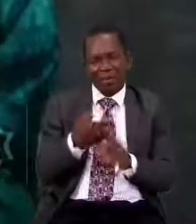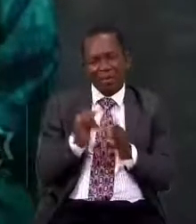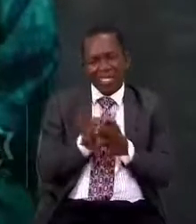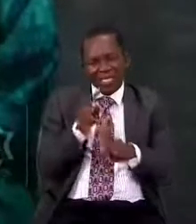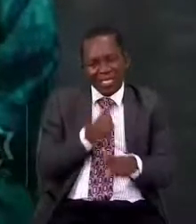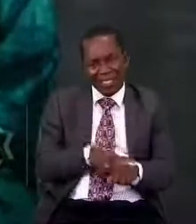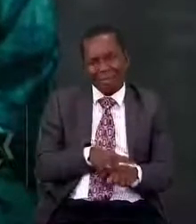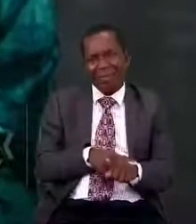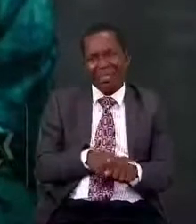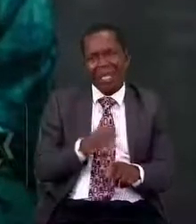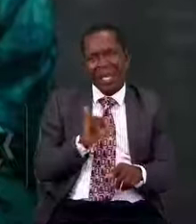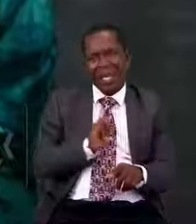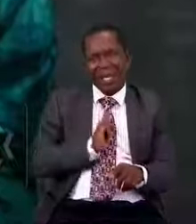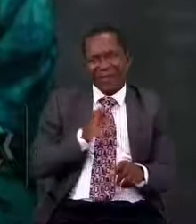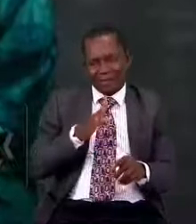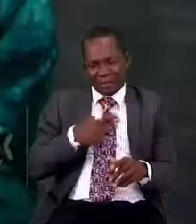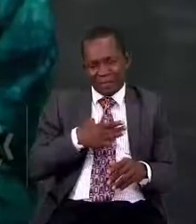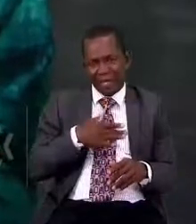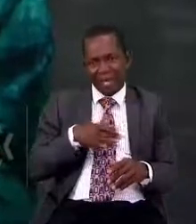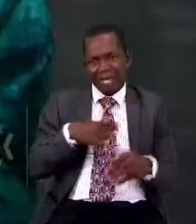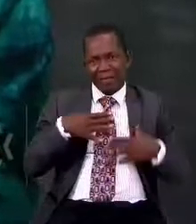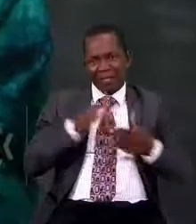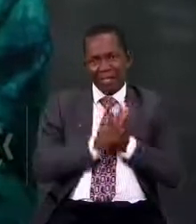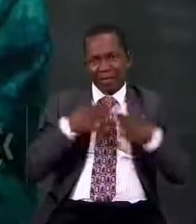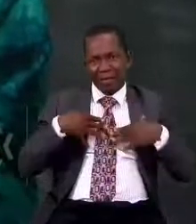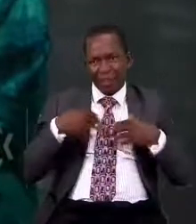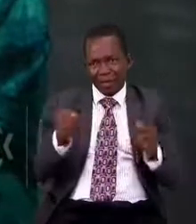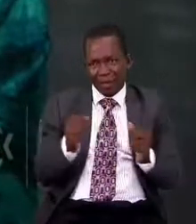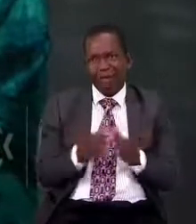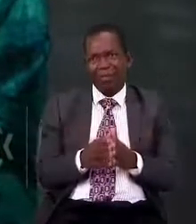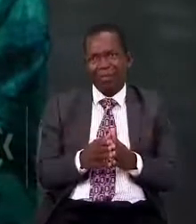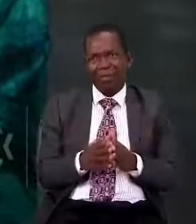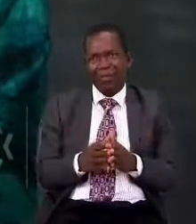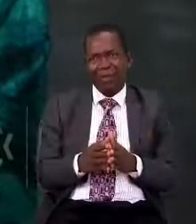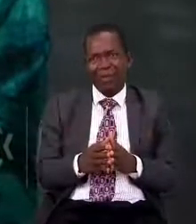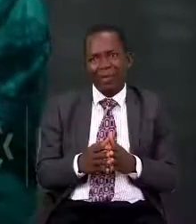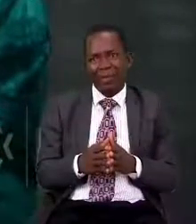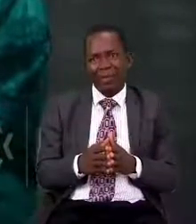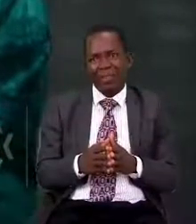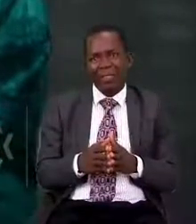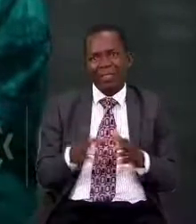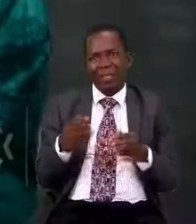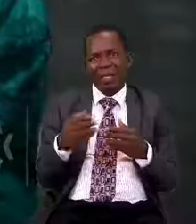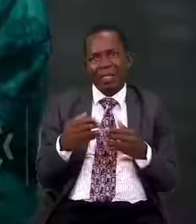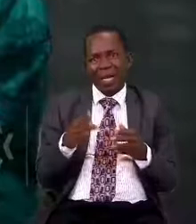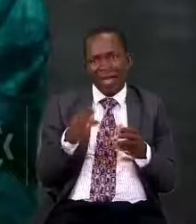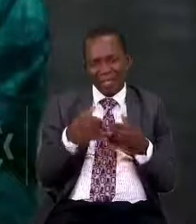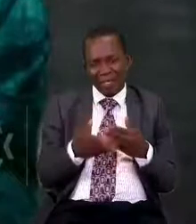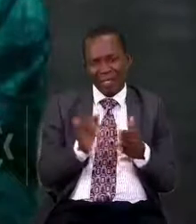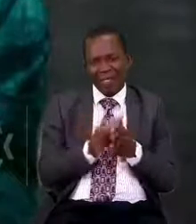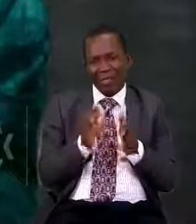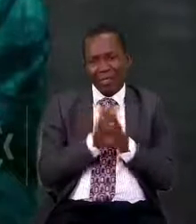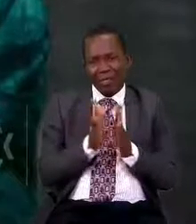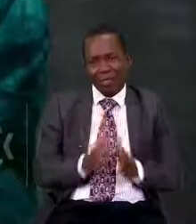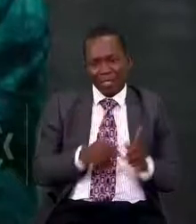guéri. Elle n'a pas chié pour un long moment. Et elle était allée aux toilettes